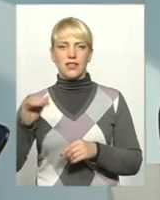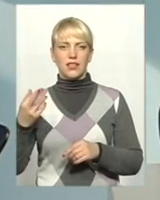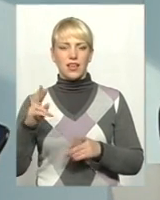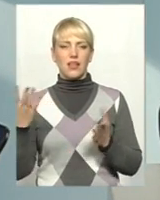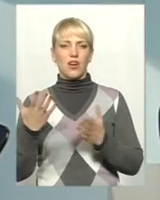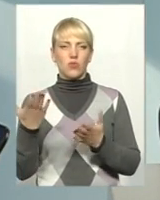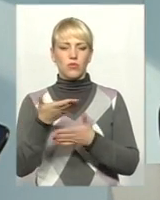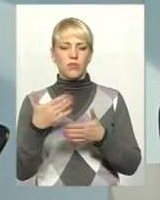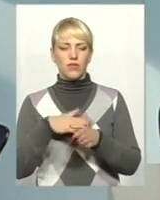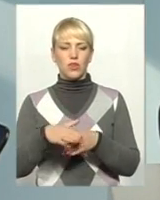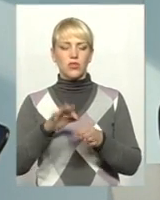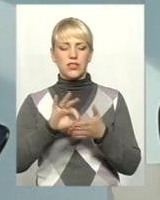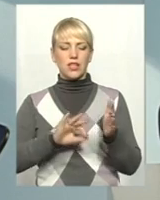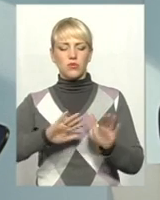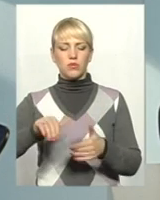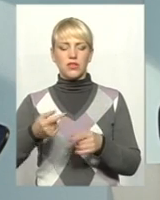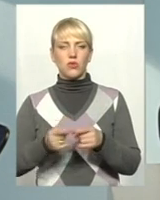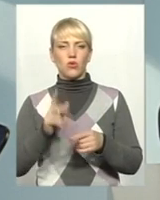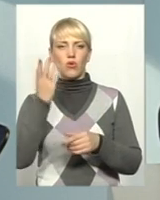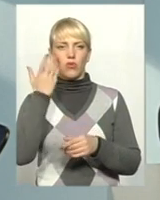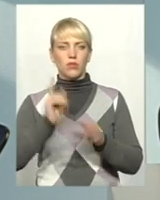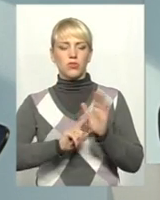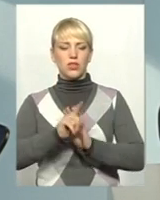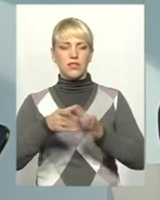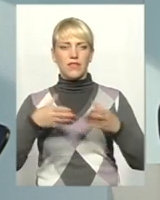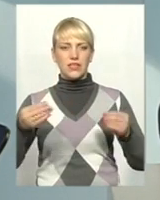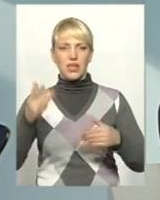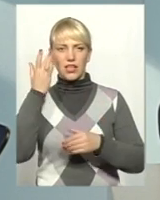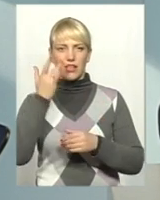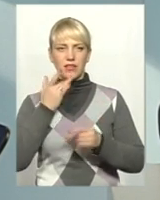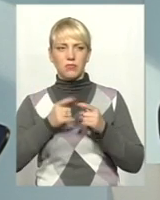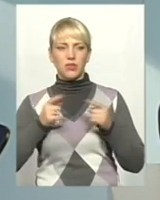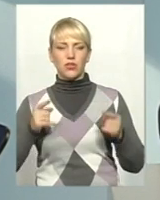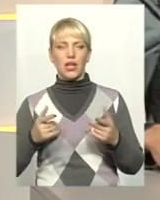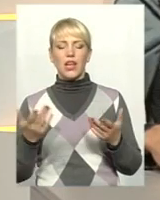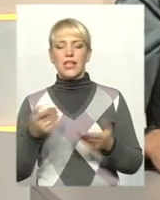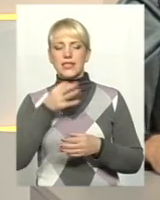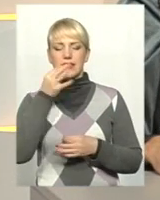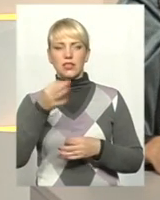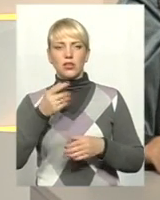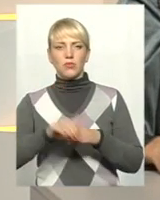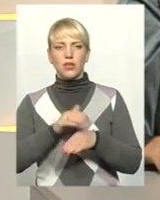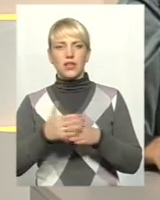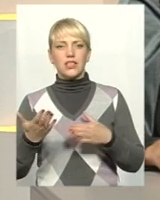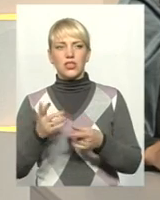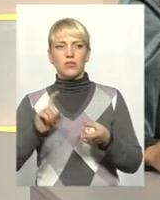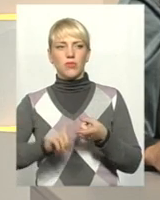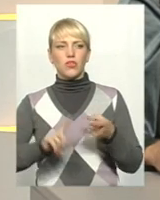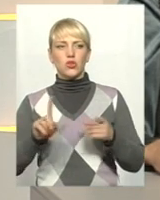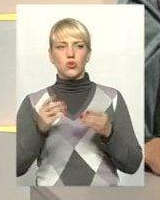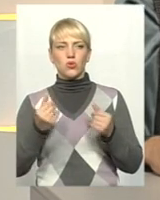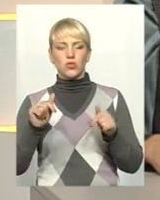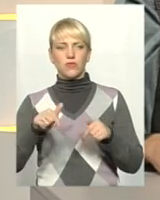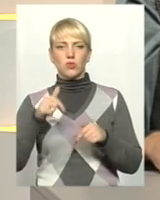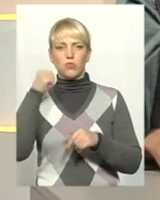вже після того, як наступив наш весняний літній період. Скажіть, будь ласка, а з чим пов'язано, що коштів стало цього року